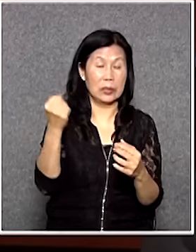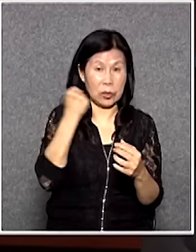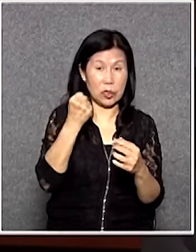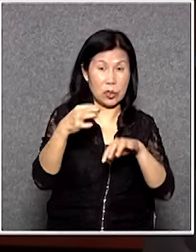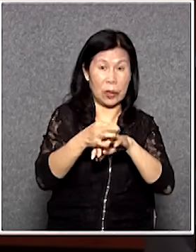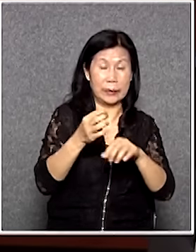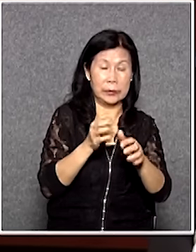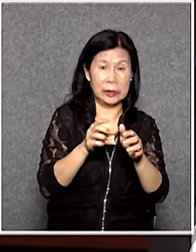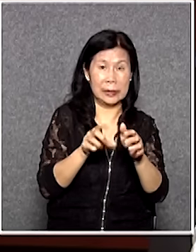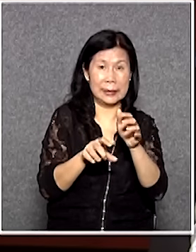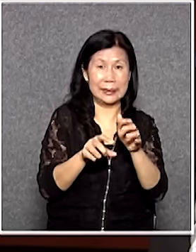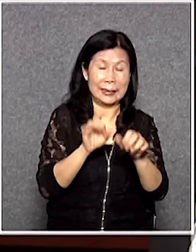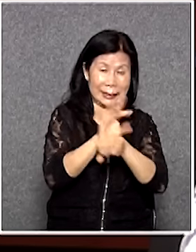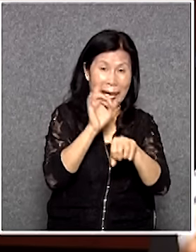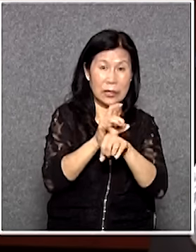提早降低。